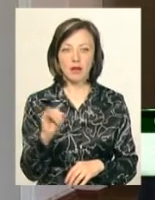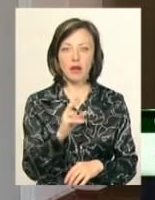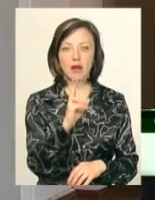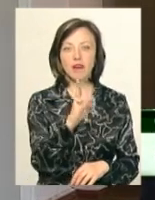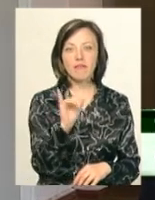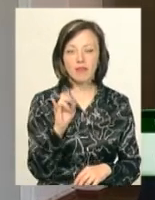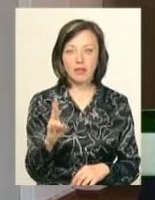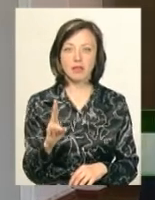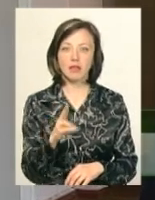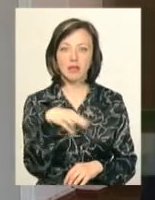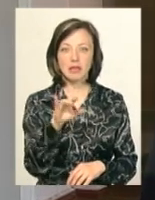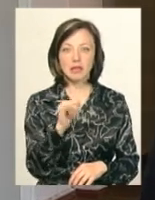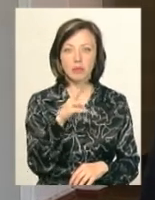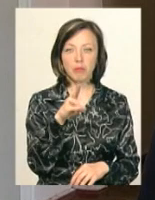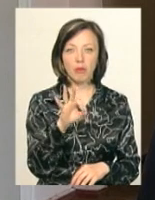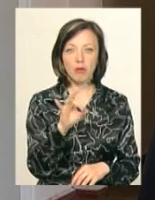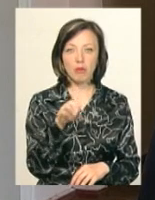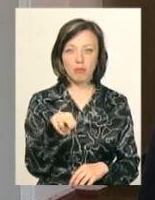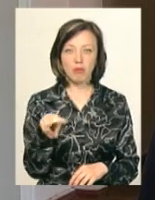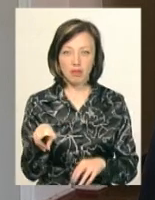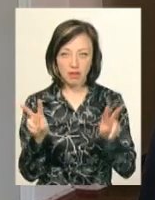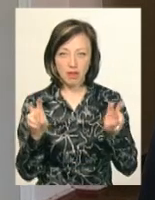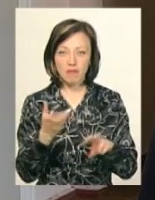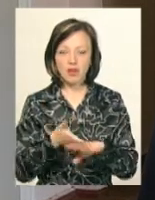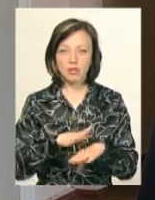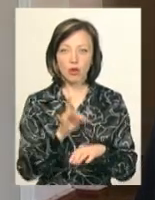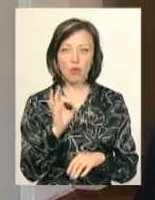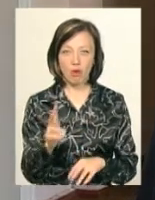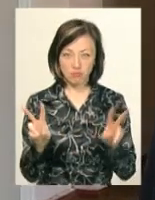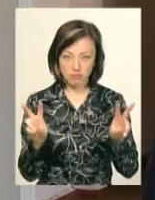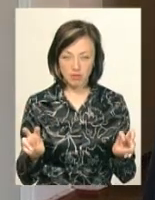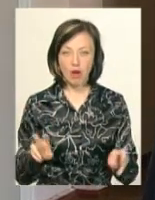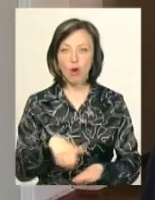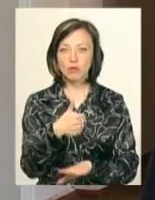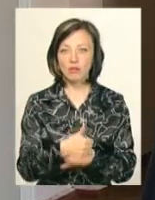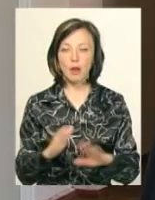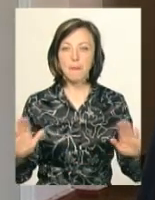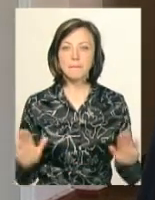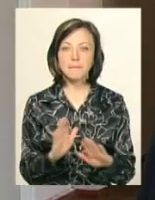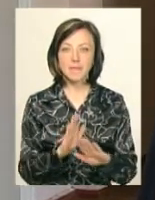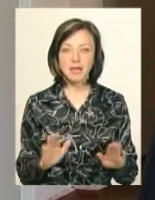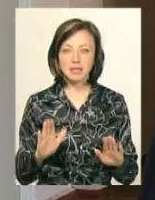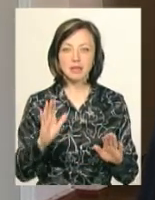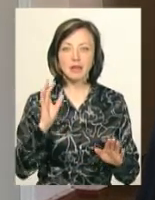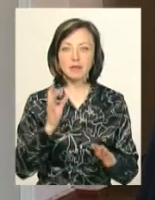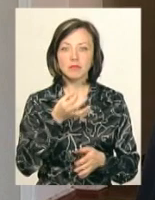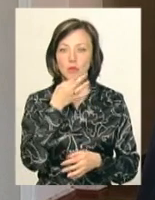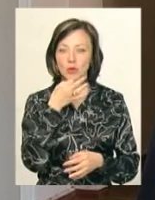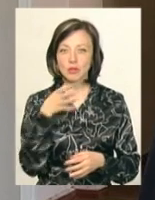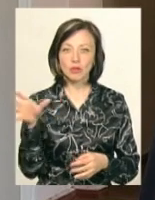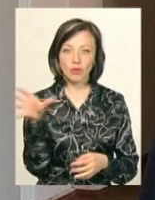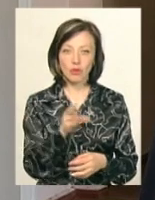Квін, Діп Пьорпл, це з важкого року. Сама основна пісня, яку поціновую